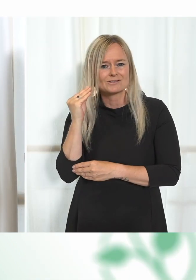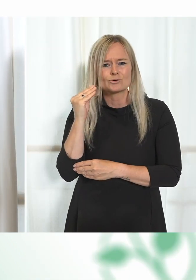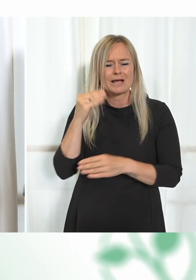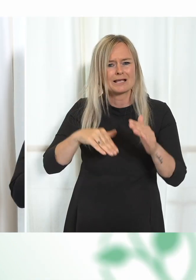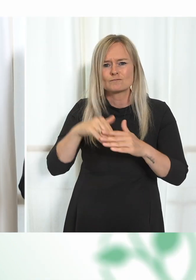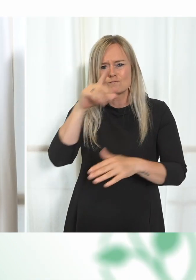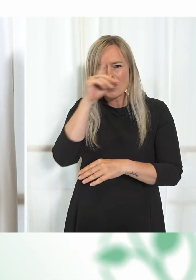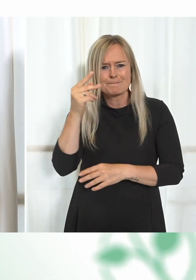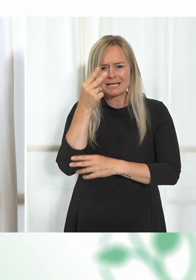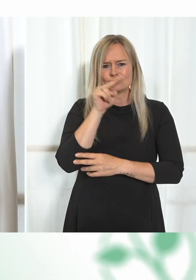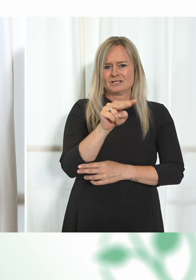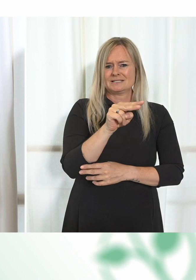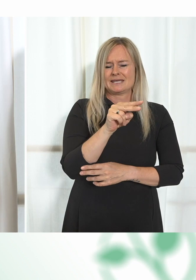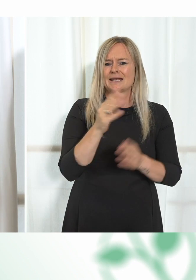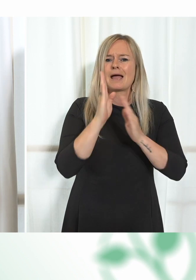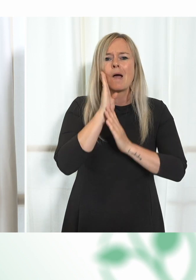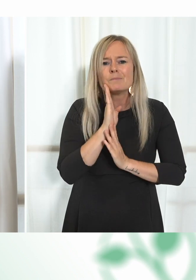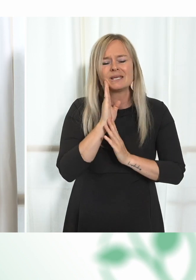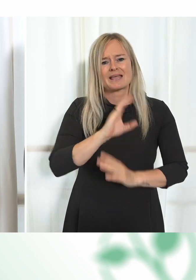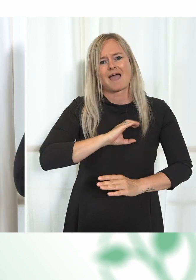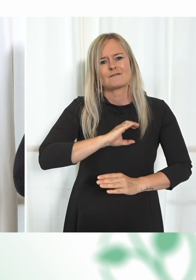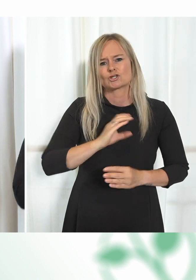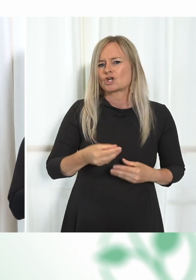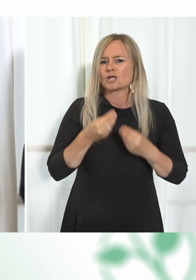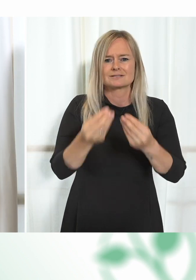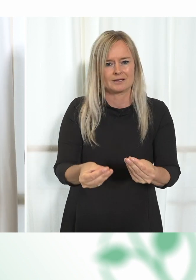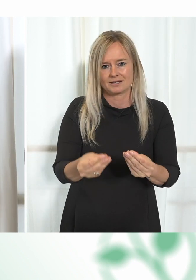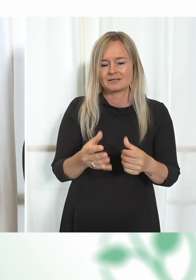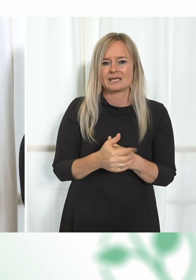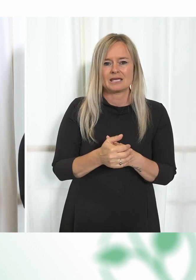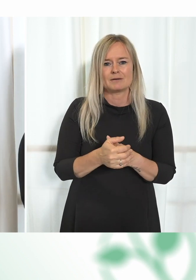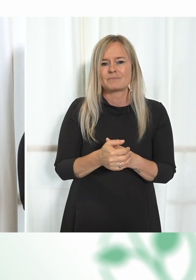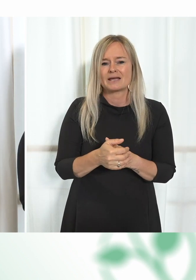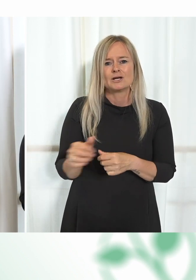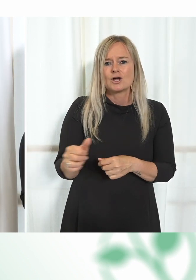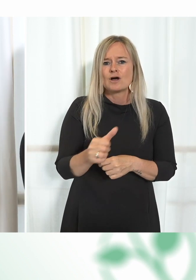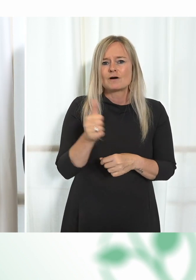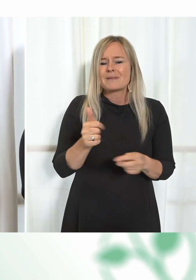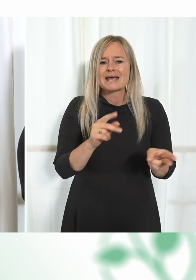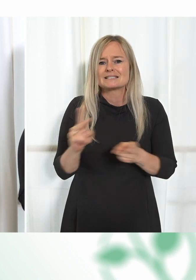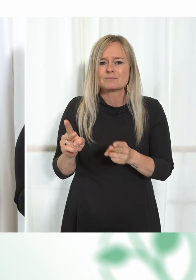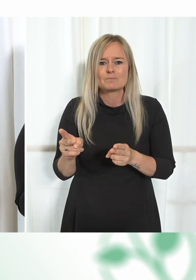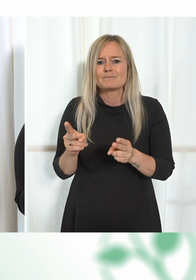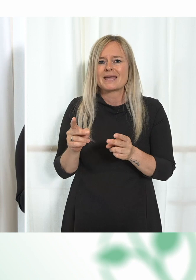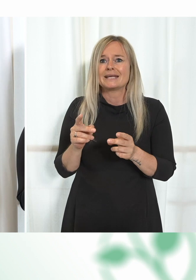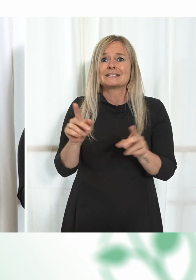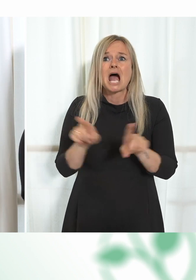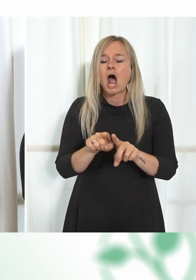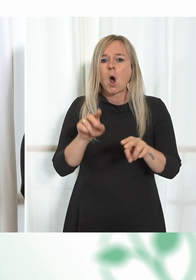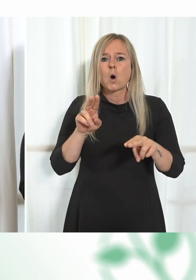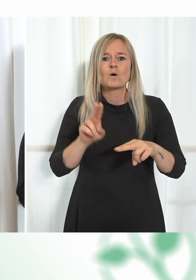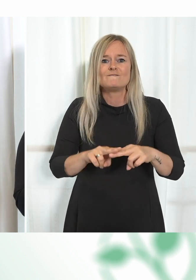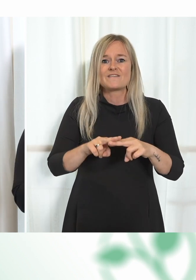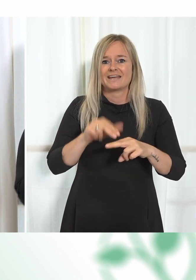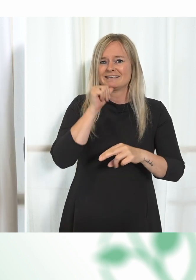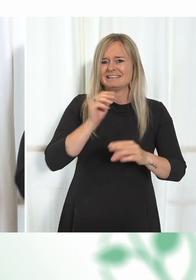einfach eine Chance. Sie können so lernen, auch wenn es vom ersten Moment an anders oder ungewohnt ist, auch von